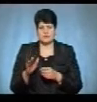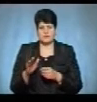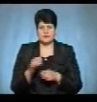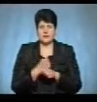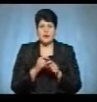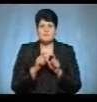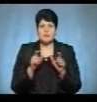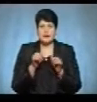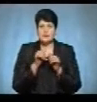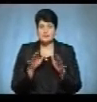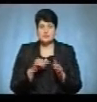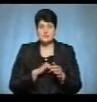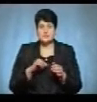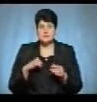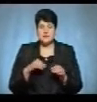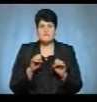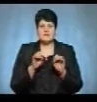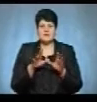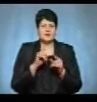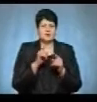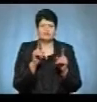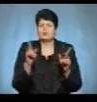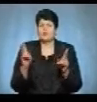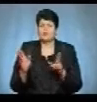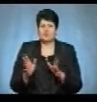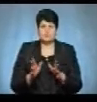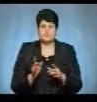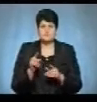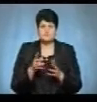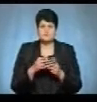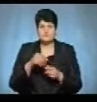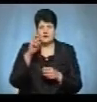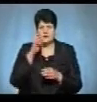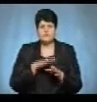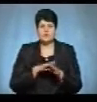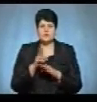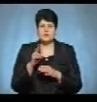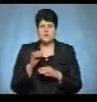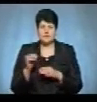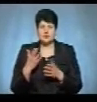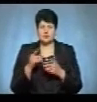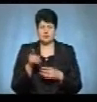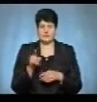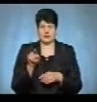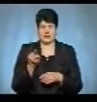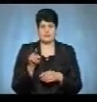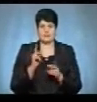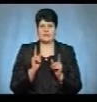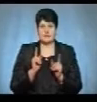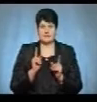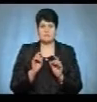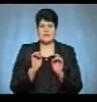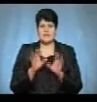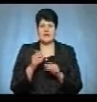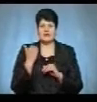Аптека не може самостійно передати будь-кому, в тому числі і державному виконавцю, якщо б вони навіть і передали